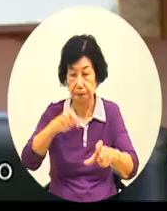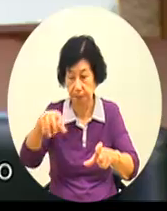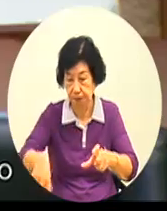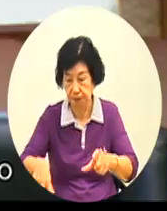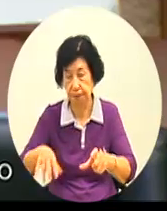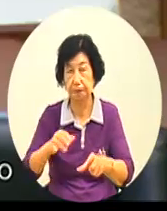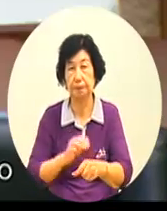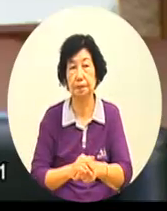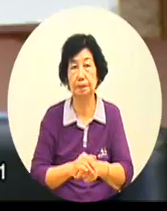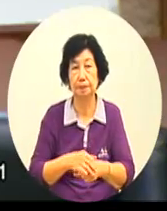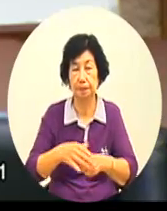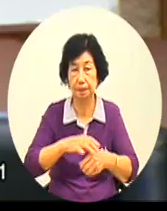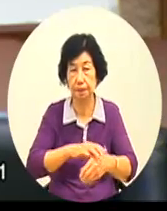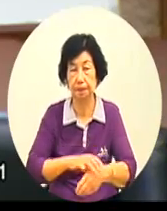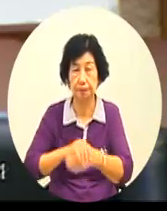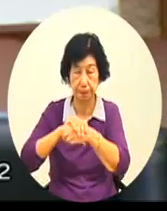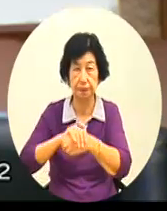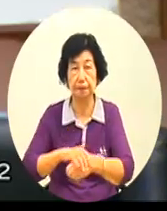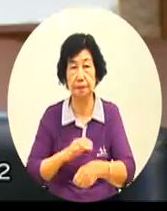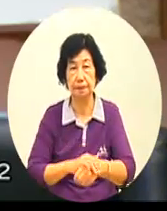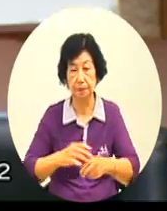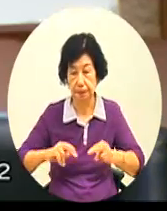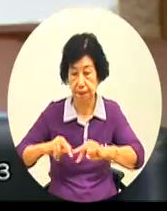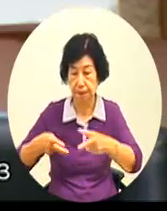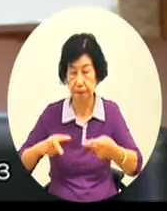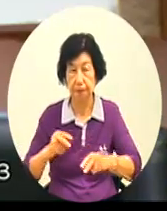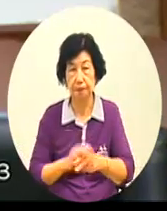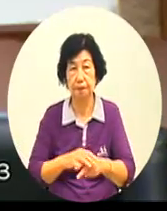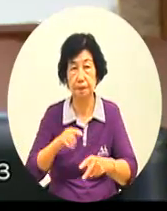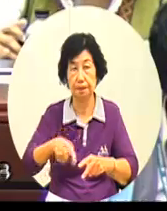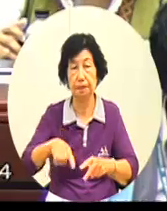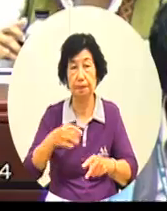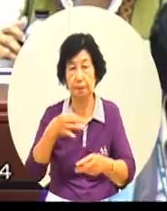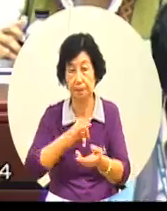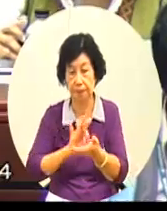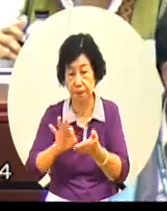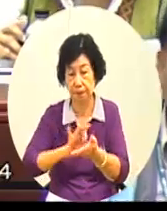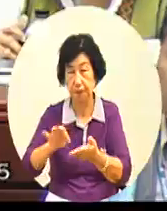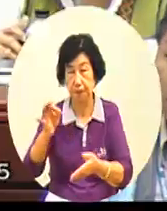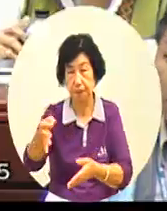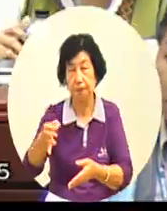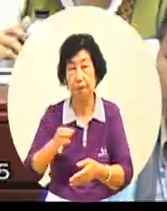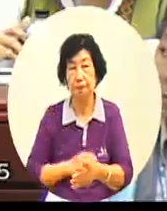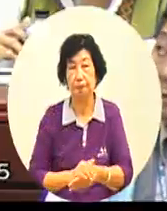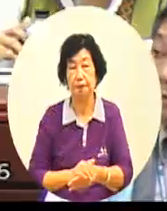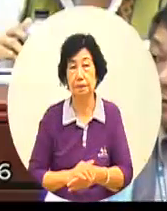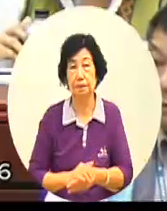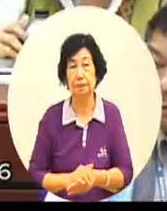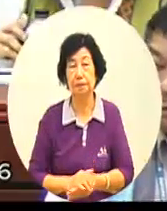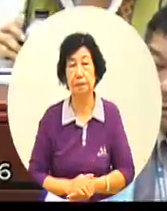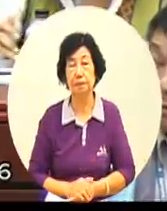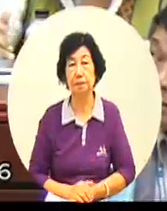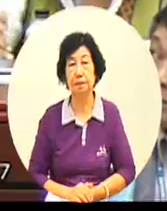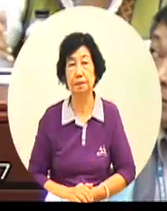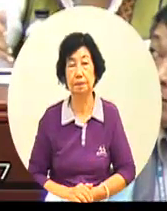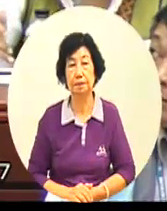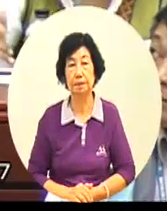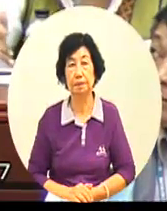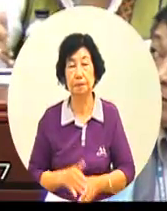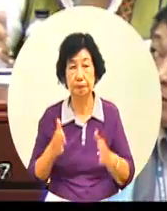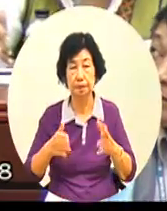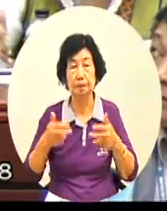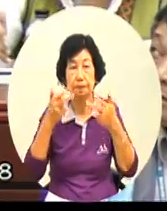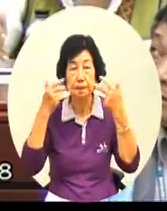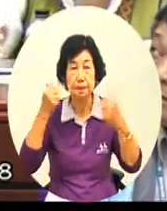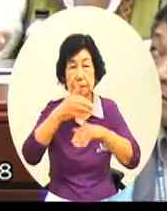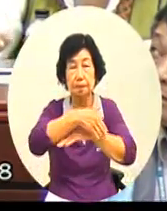急灾害抢修的部分，请主委答复。 好，请国政主委答复。 谢谢主席，谢谢议员。对于原乡的紧急